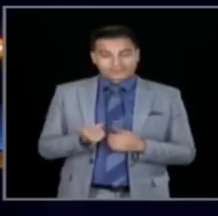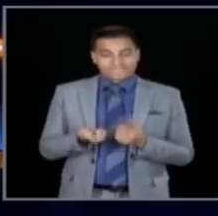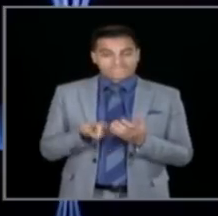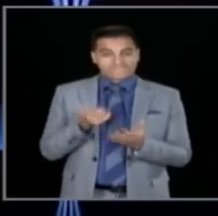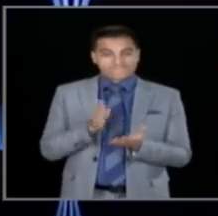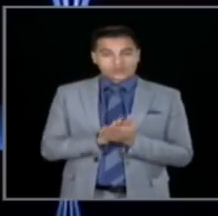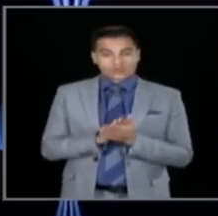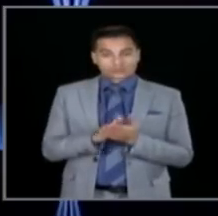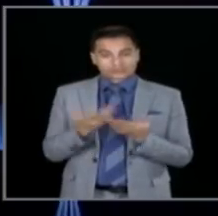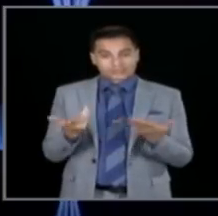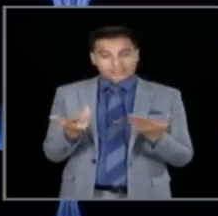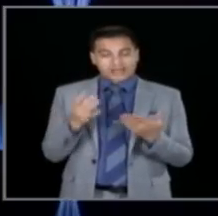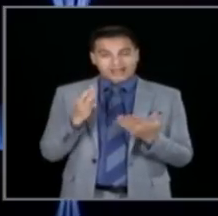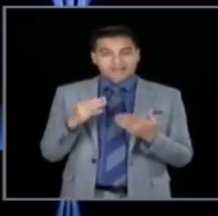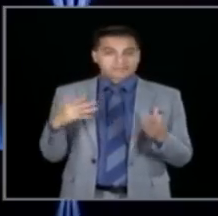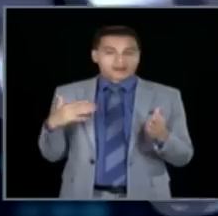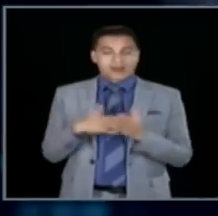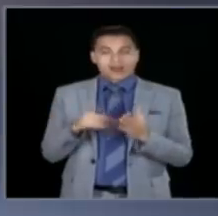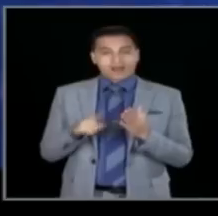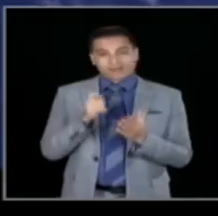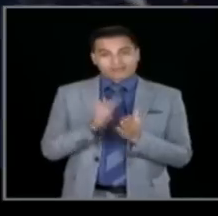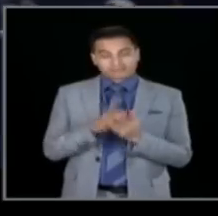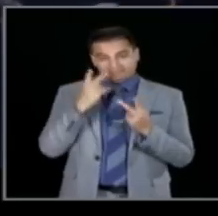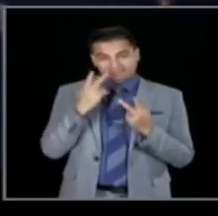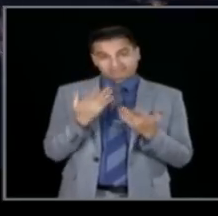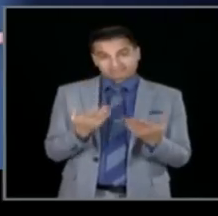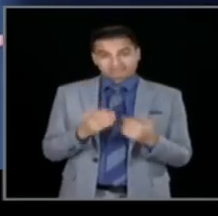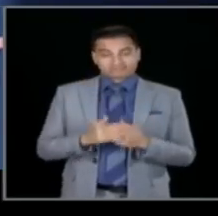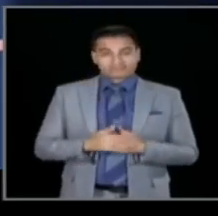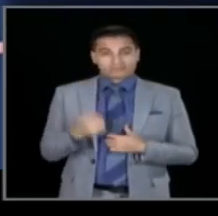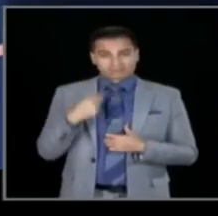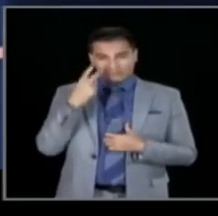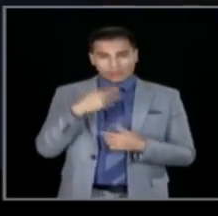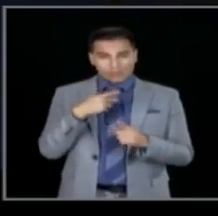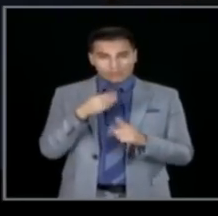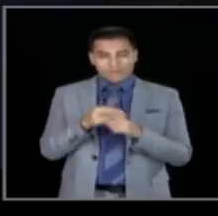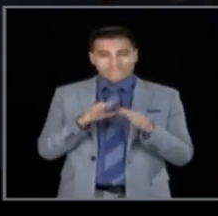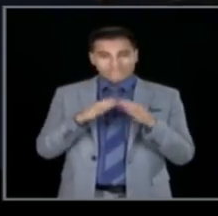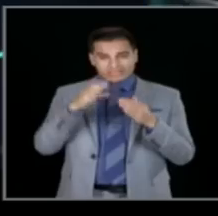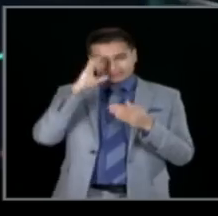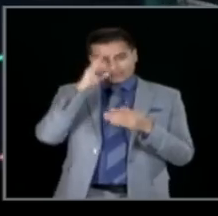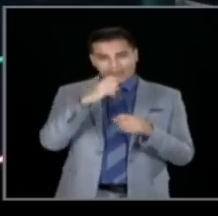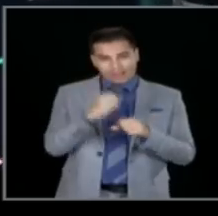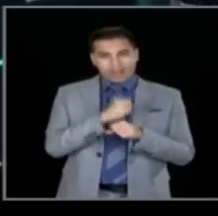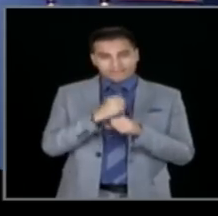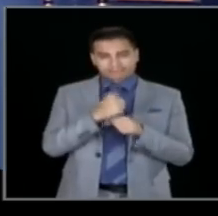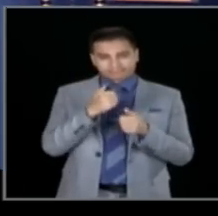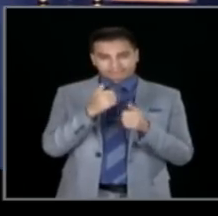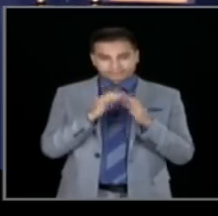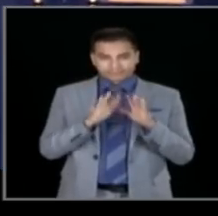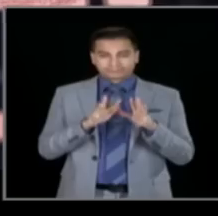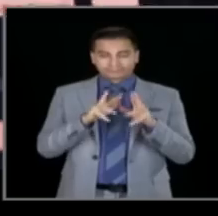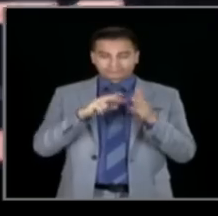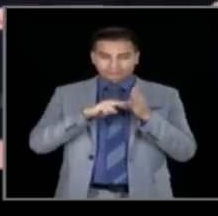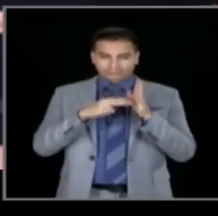فرصة غير في الفقرة الأخيرة. أنا معجب بأداء فريق الزمالك.